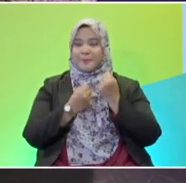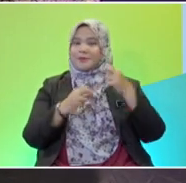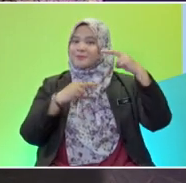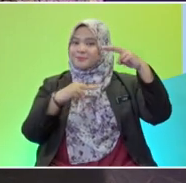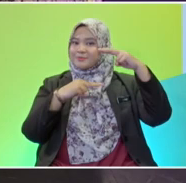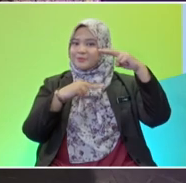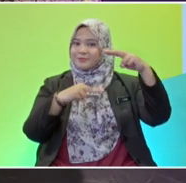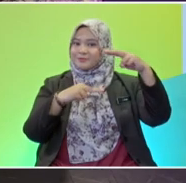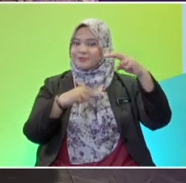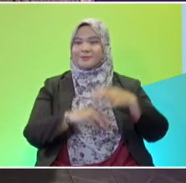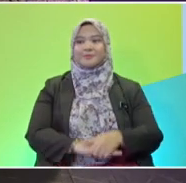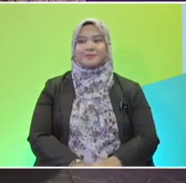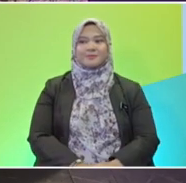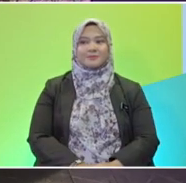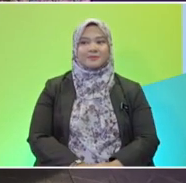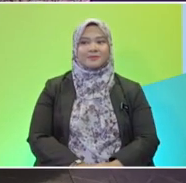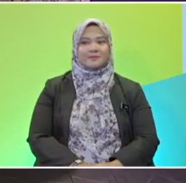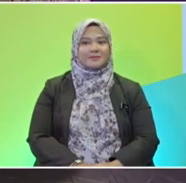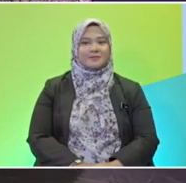bagi tiga